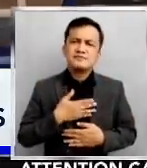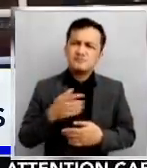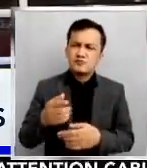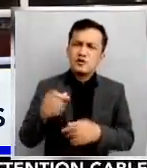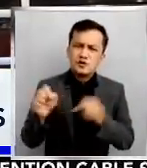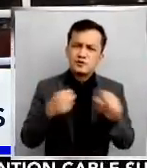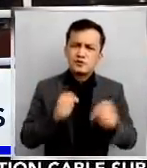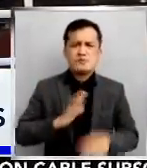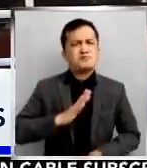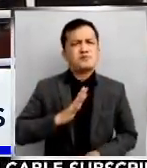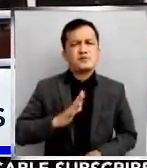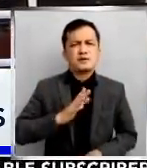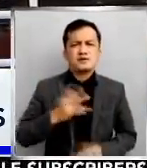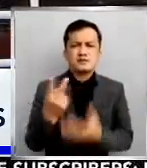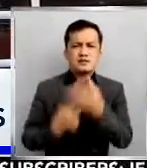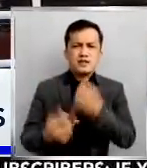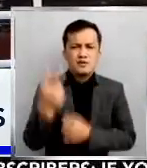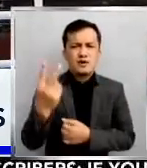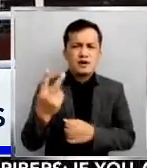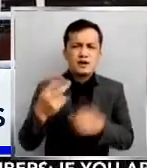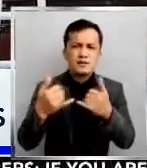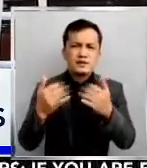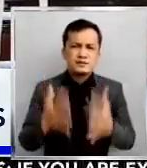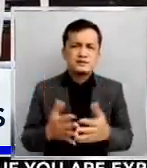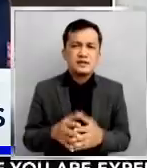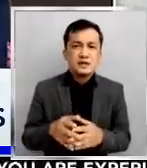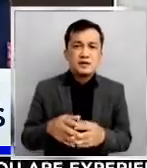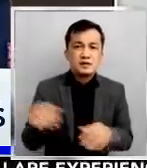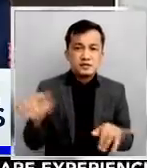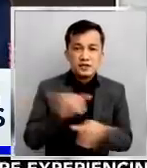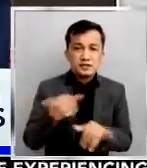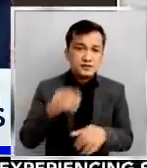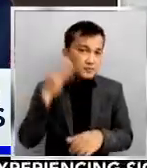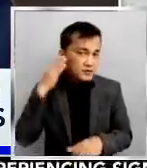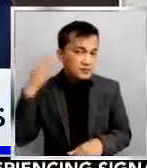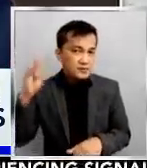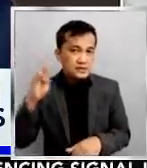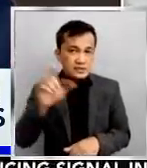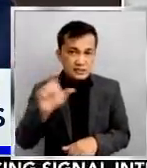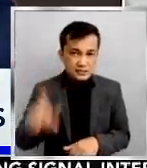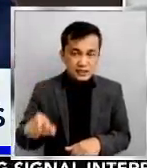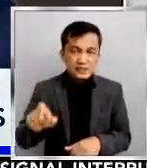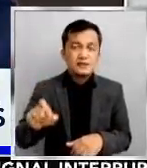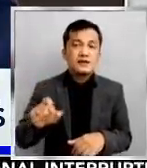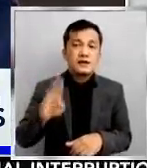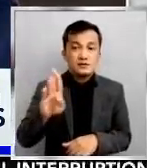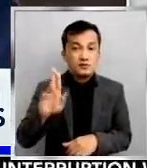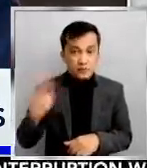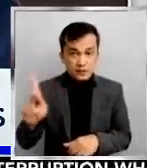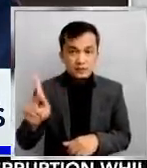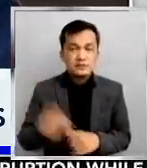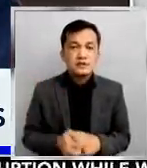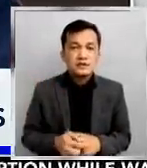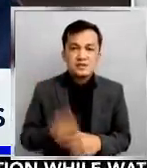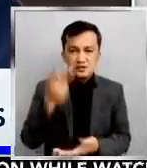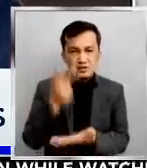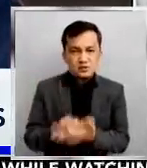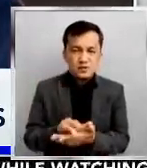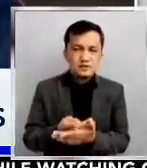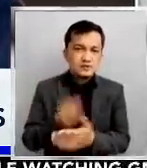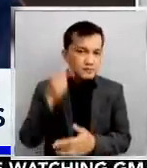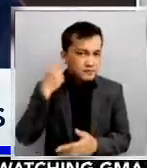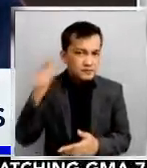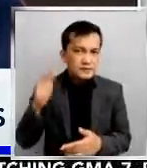atleta. Kapwa bronze naman ang pambato ng Italy at Britain. Bigumang makuha ang ginto, si Petecio pa rin